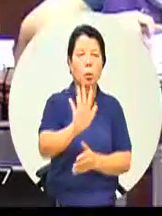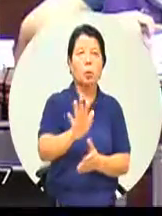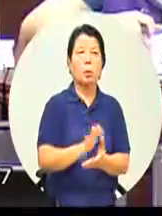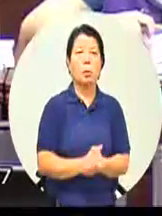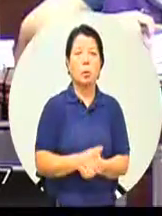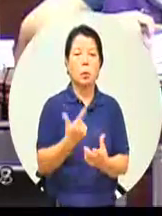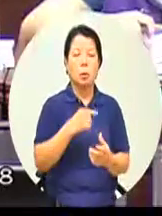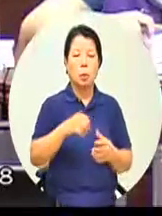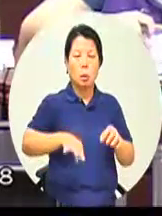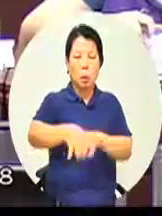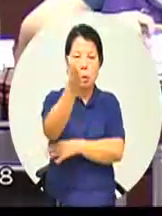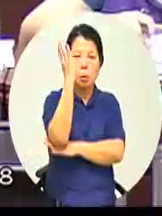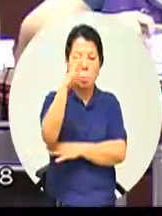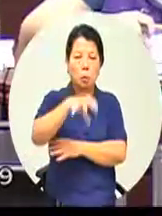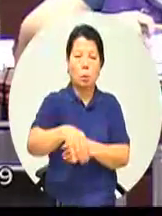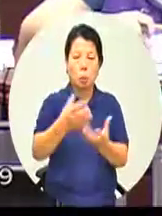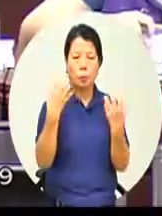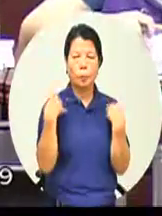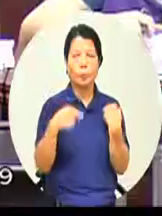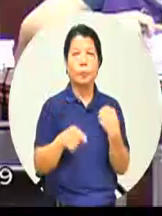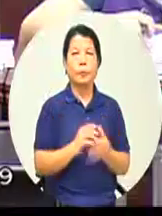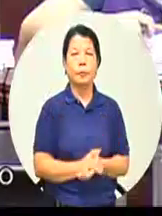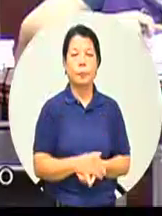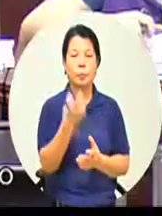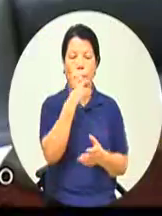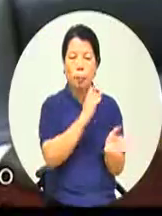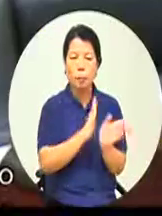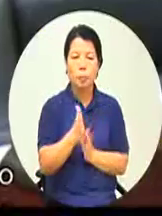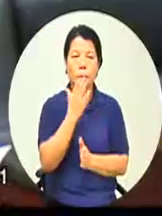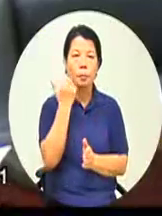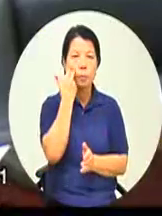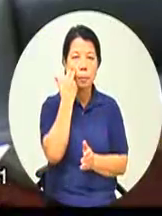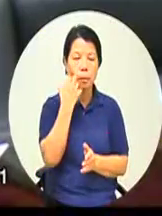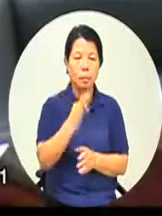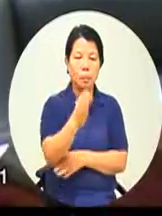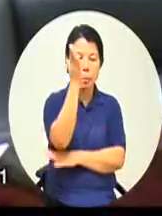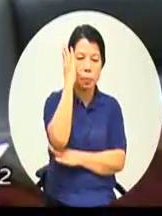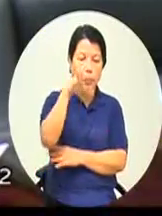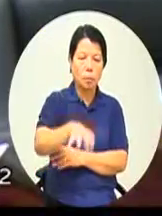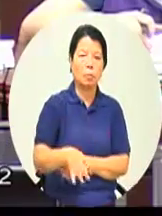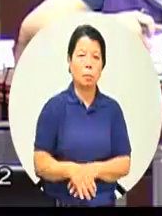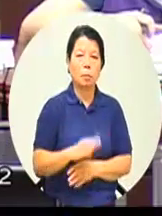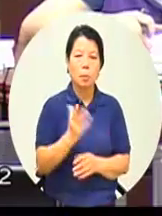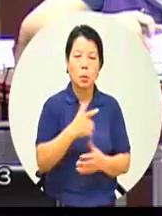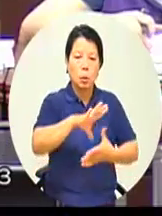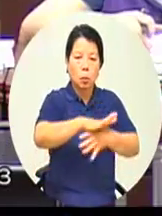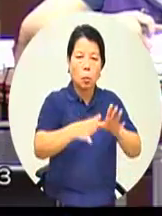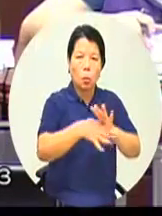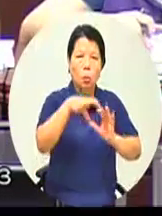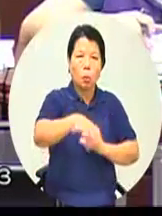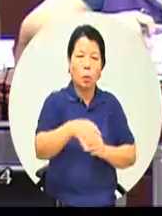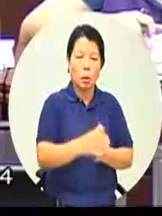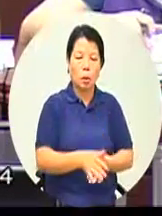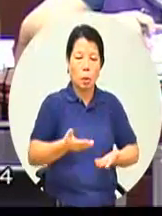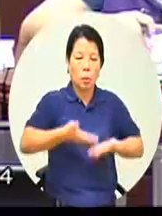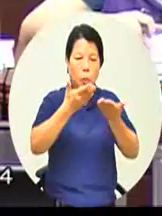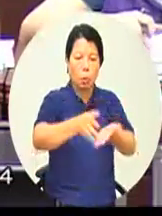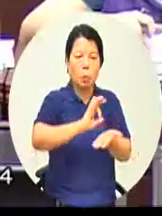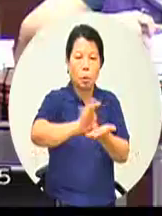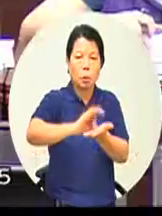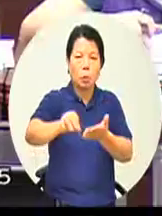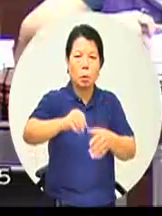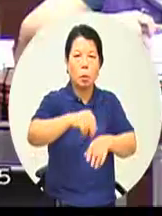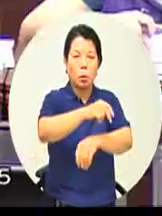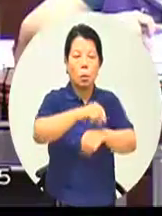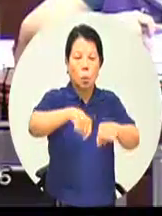财政局 将来，目前的管理单位是财政局。 财政局，但是由文化局要来提出使用规划的